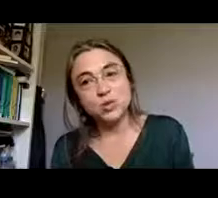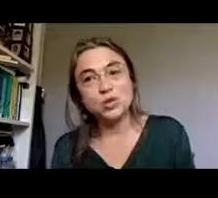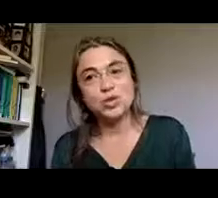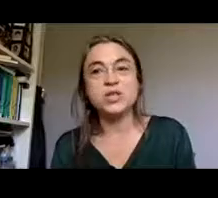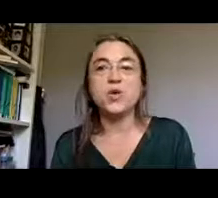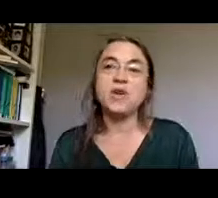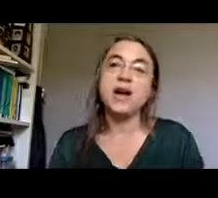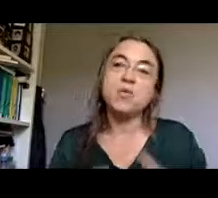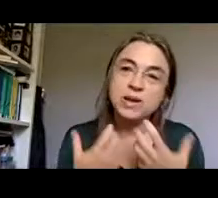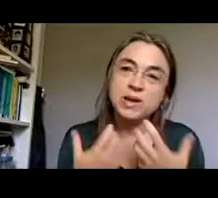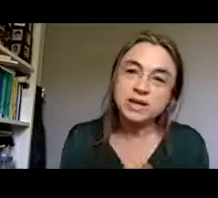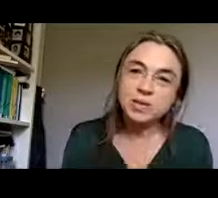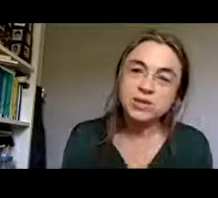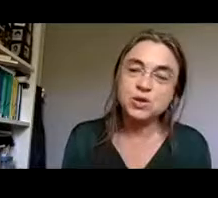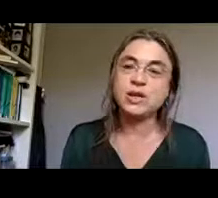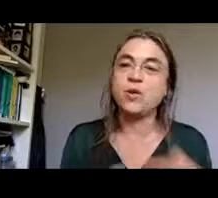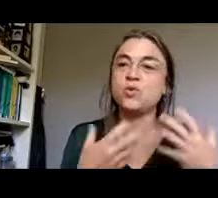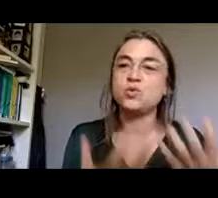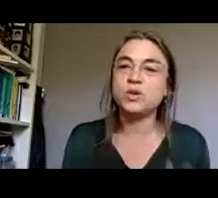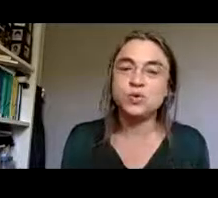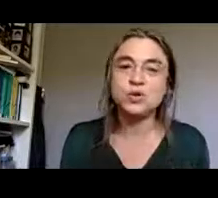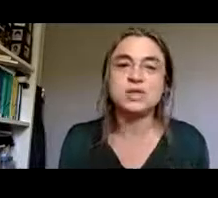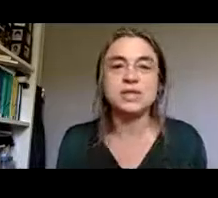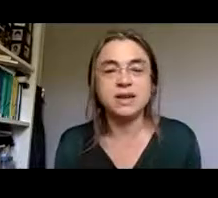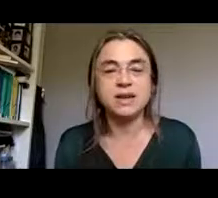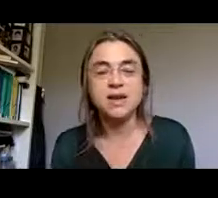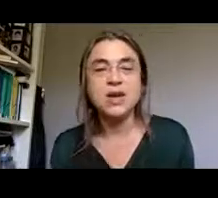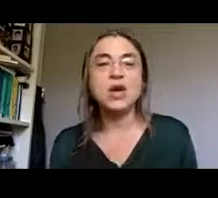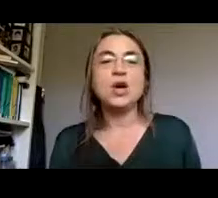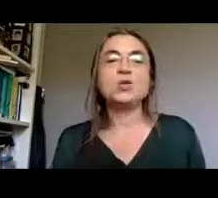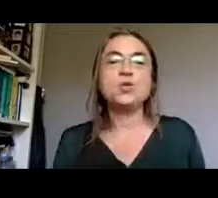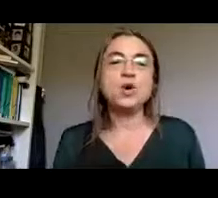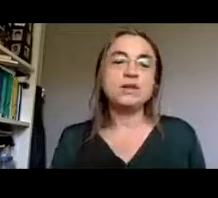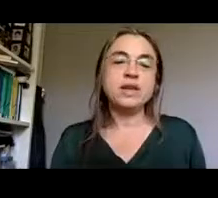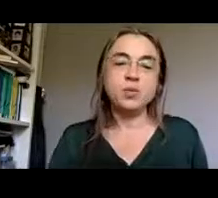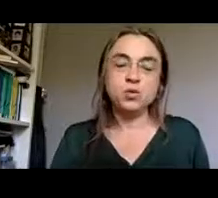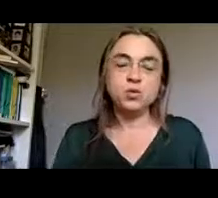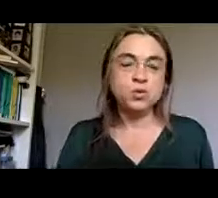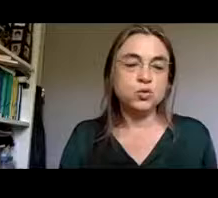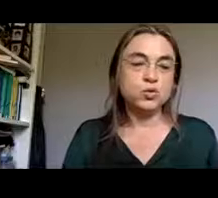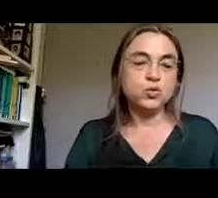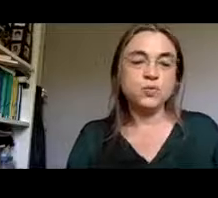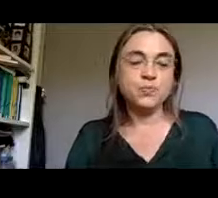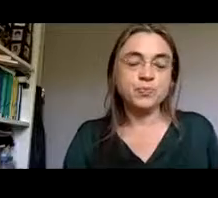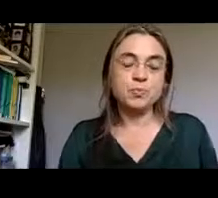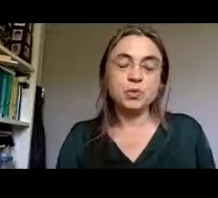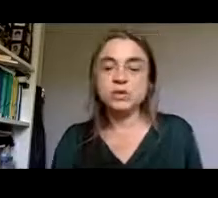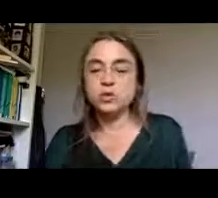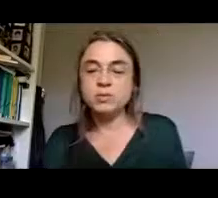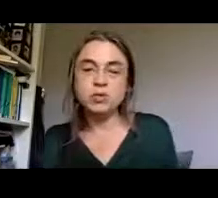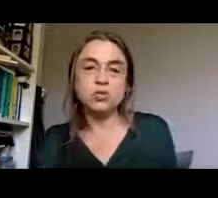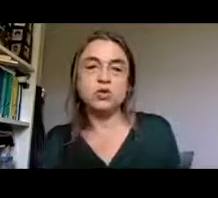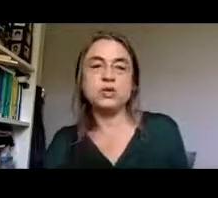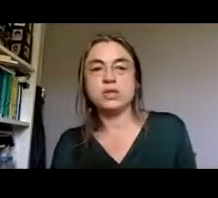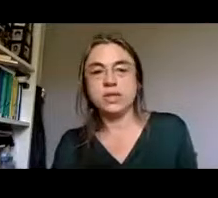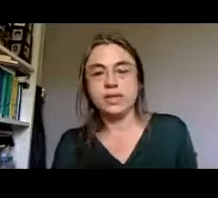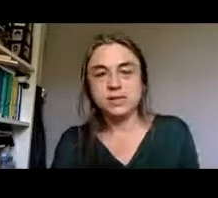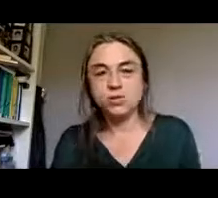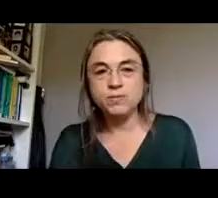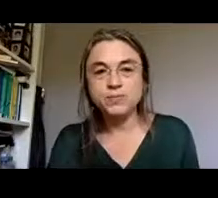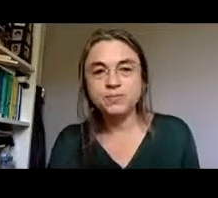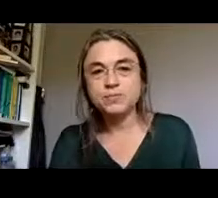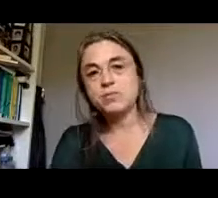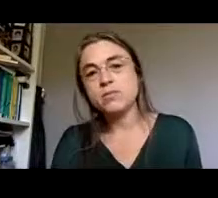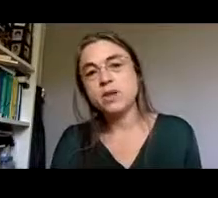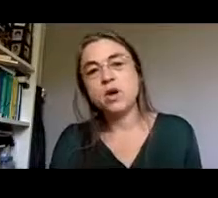en psychologie, on va accompagner les personnes à reconstruire du sens, etc. Donc, en termes de position méthodologique sur ces